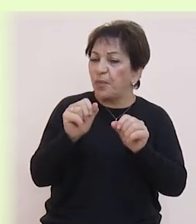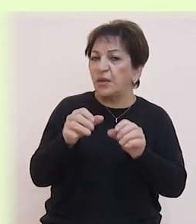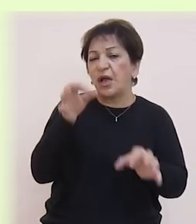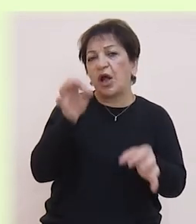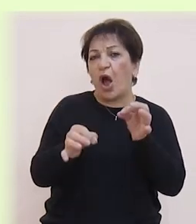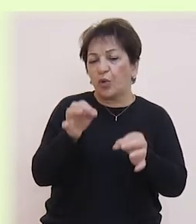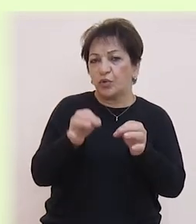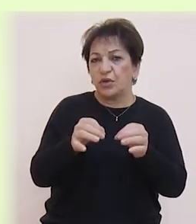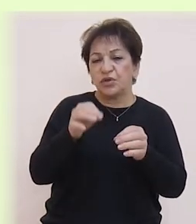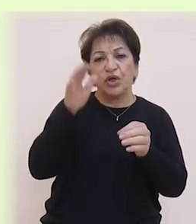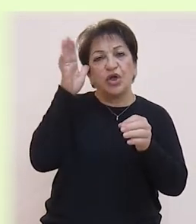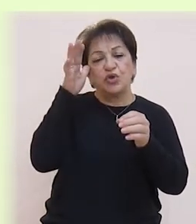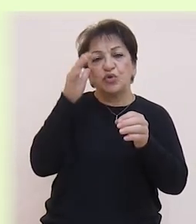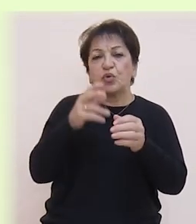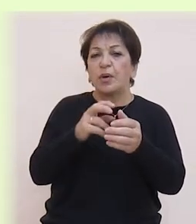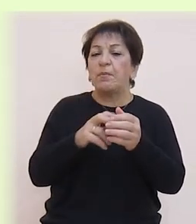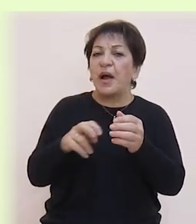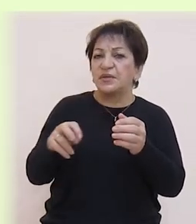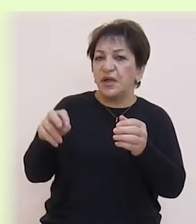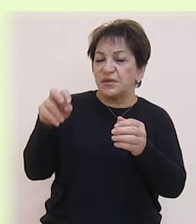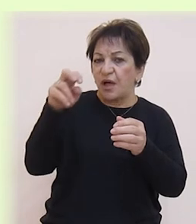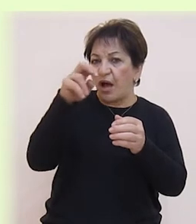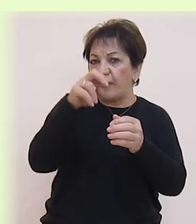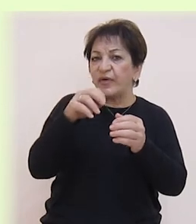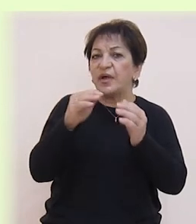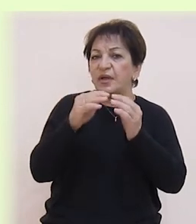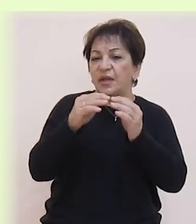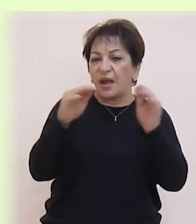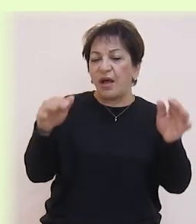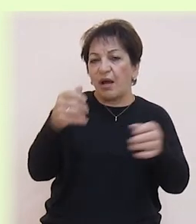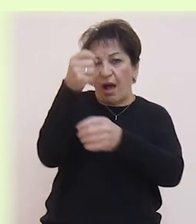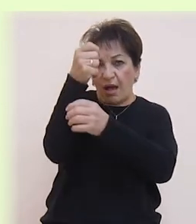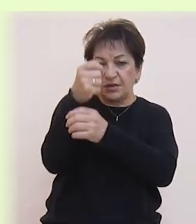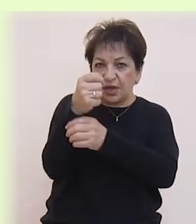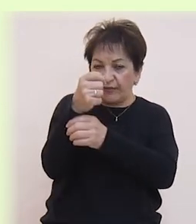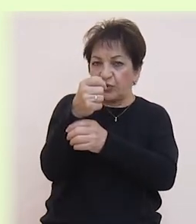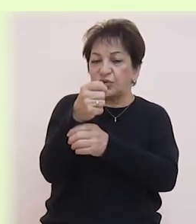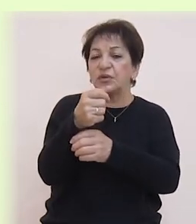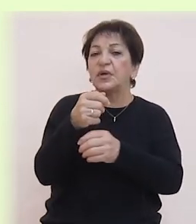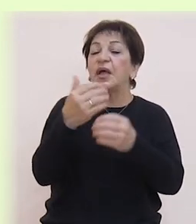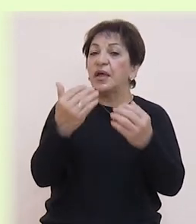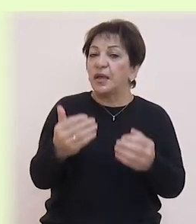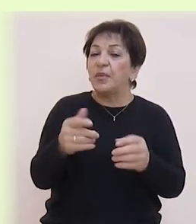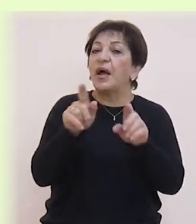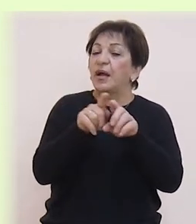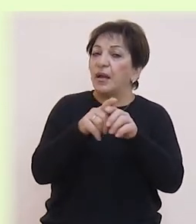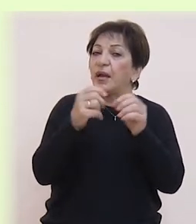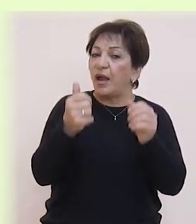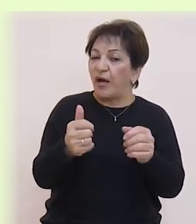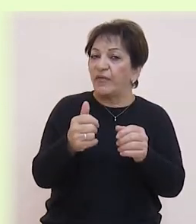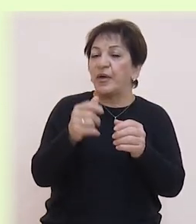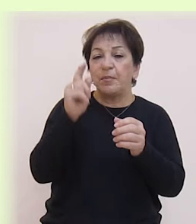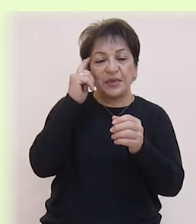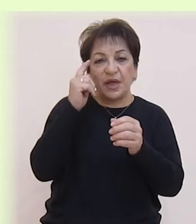պաշտպանել կարկուտից։ Իշուկը բարձրացավ տանիք եւ տնակի վրա պահեց իր անձրևոցը։ Այսպես լավ է,